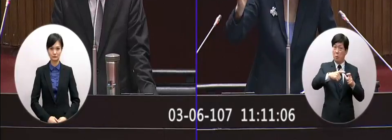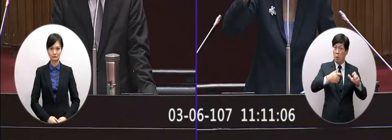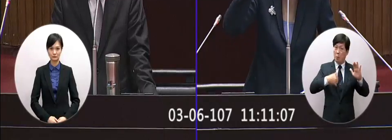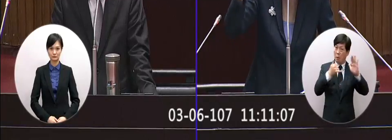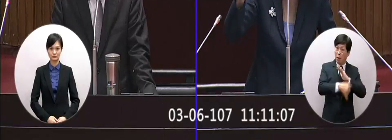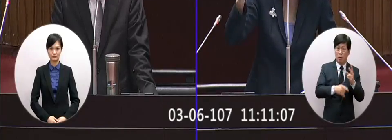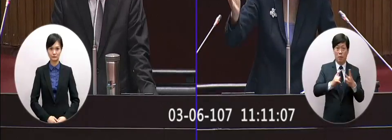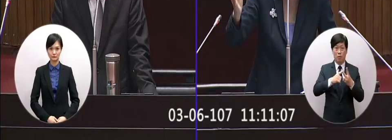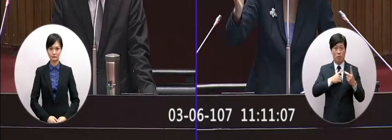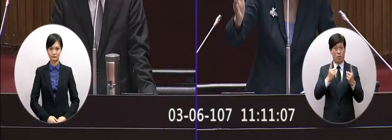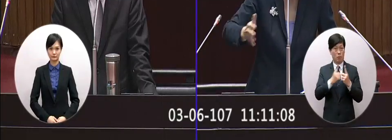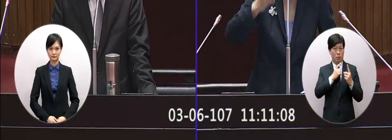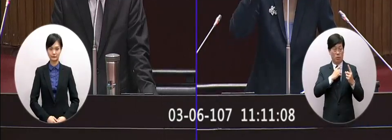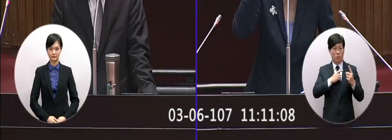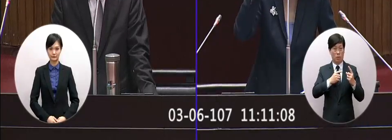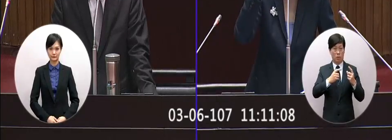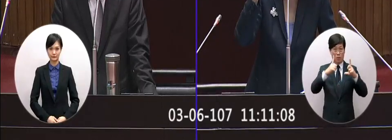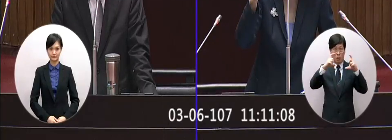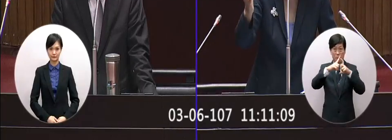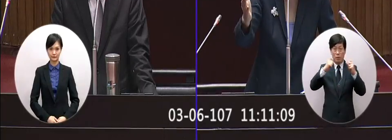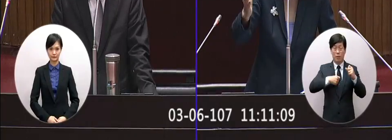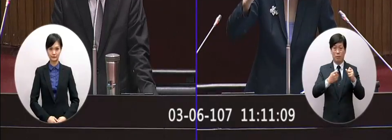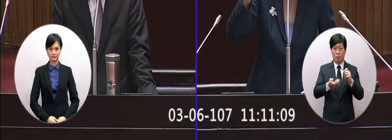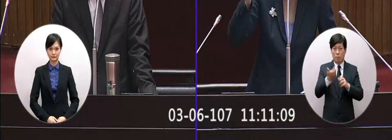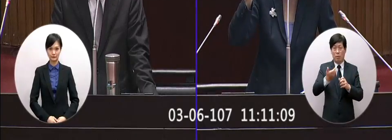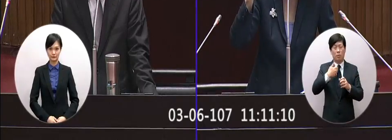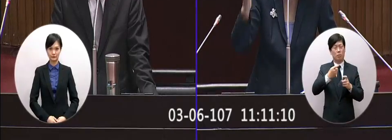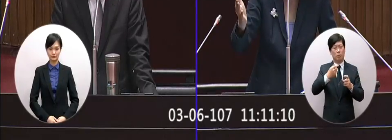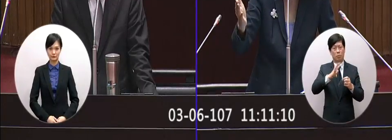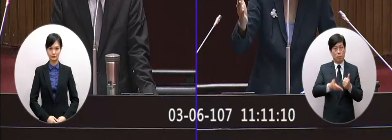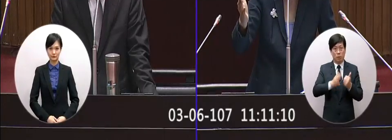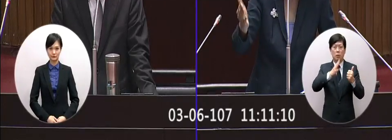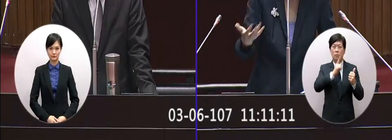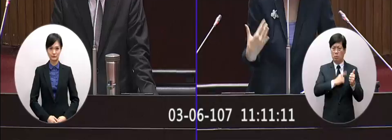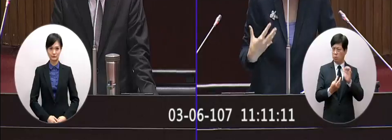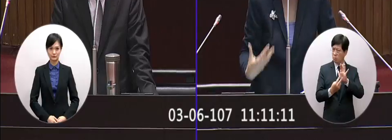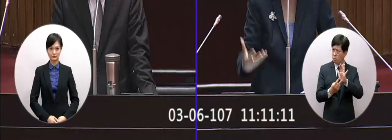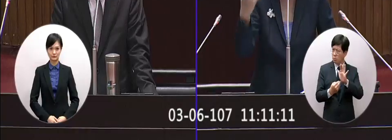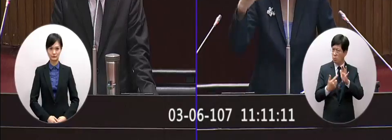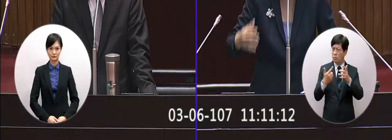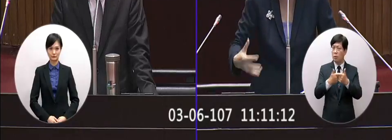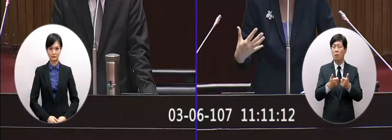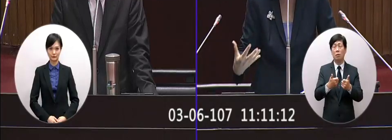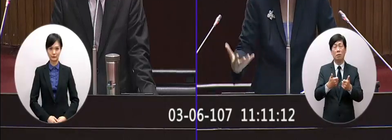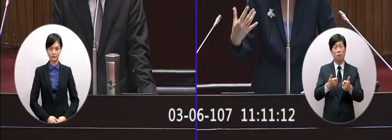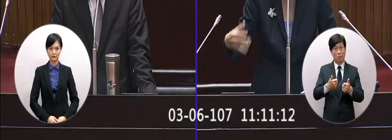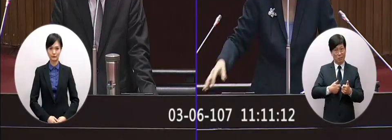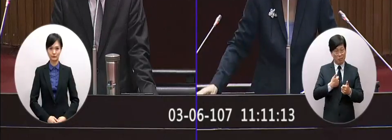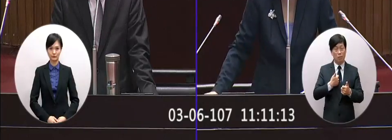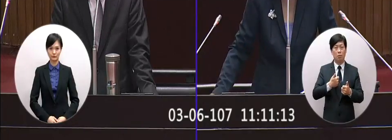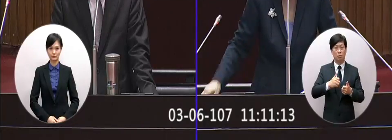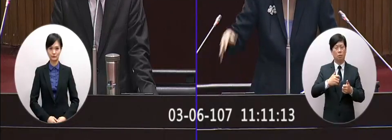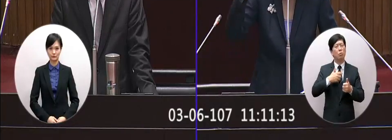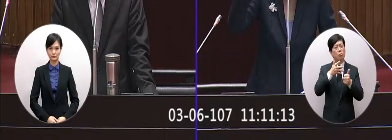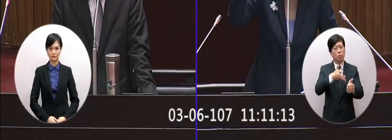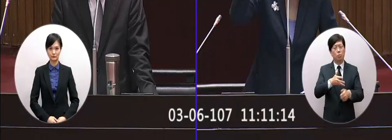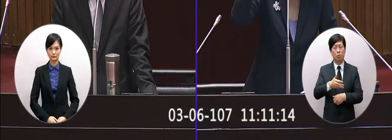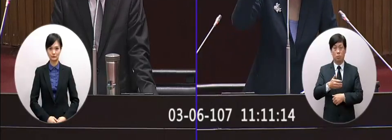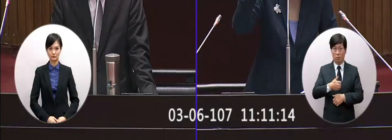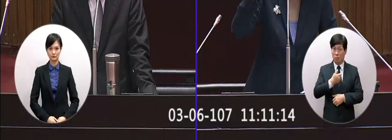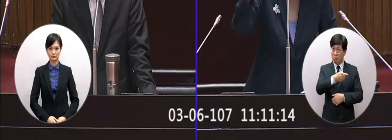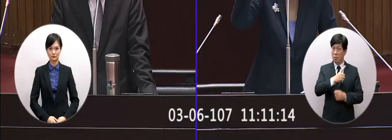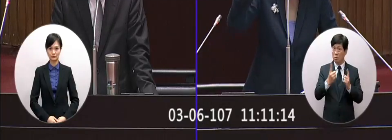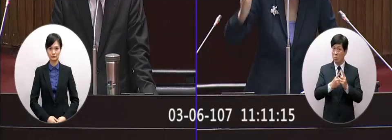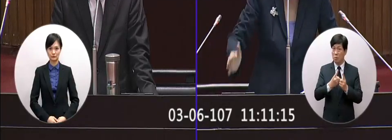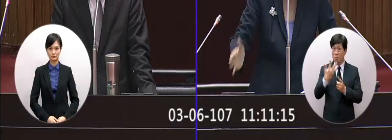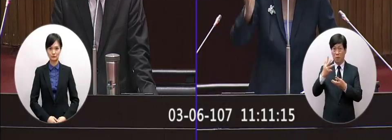总统照片做出不敬的举动，你的一些的话语你一些态度的呈现，所以我们难道就是我们难怪就是要去问嘛？难道你